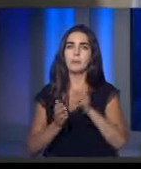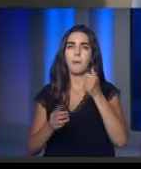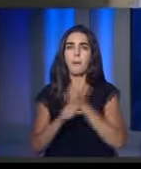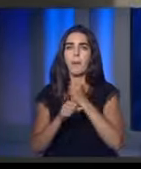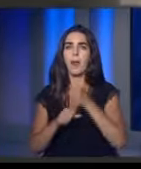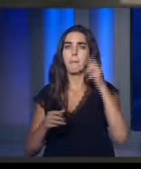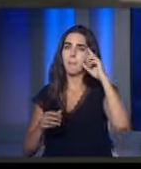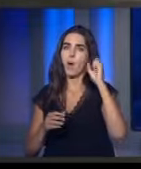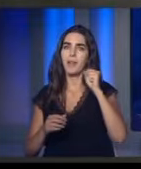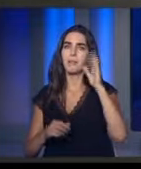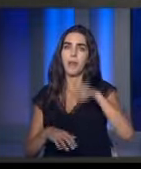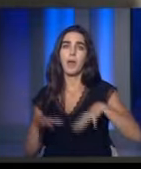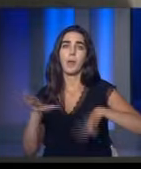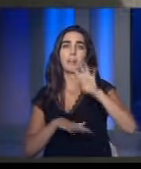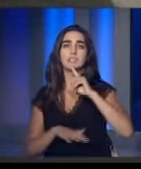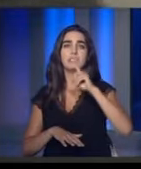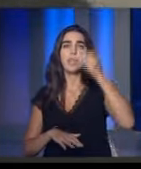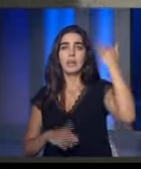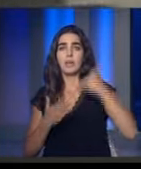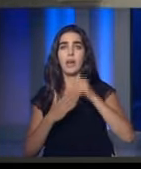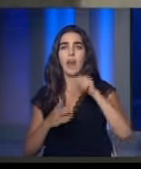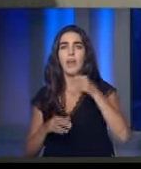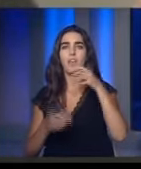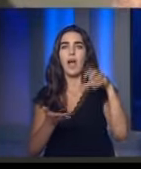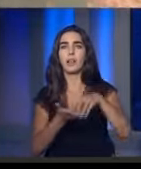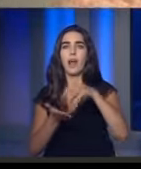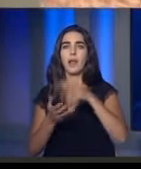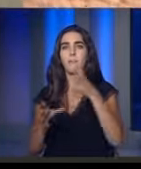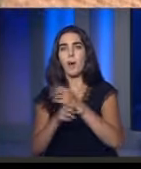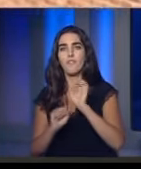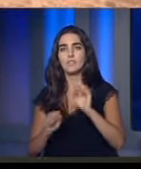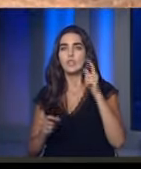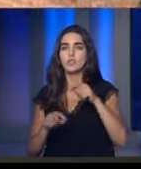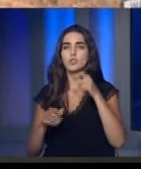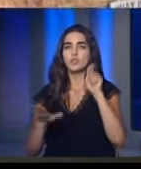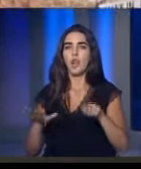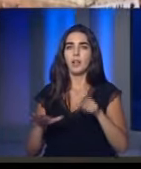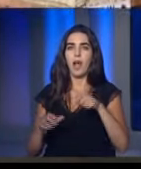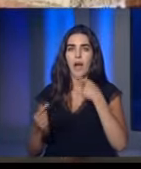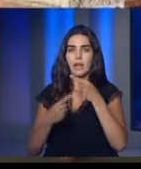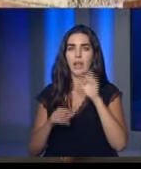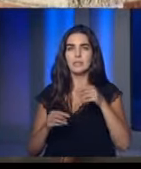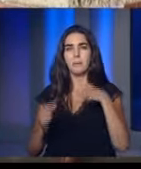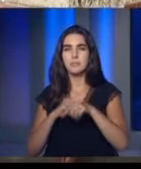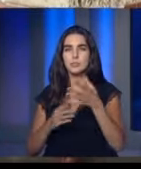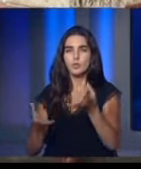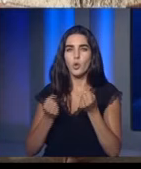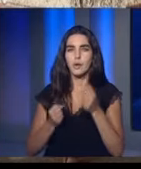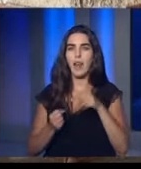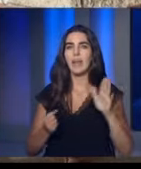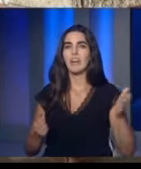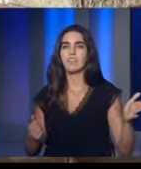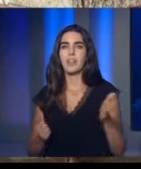المحافظين الحاكم لصالح حزب العمال المعارض بعد 14 عاما قضاها المحافظون في السلطة. ومع بدء